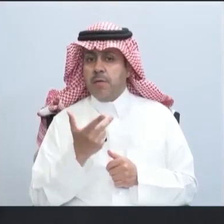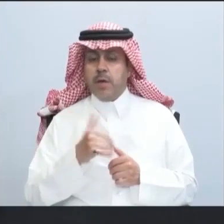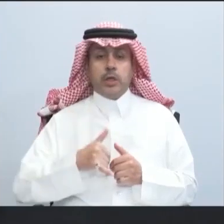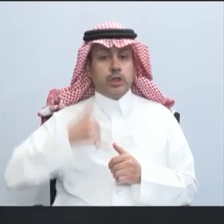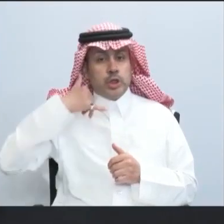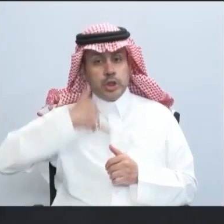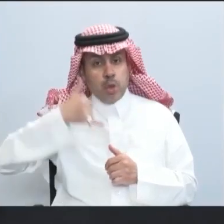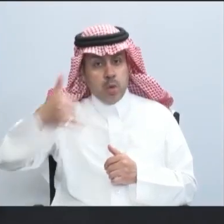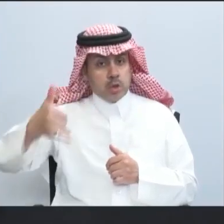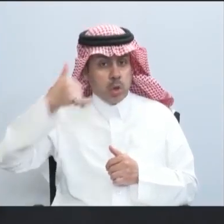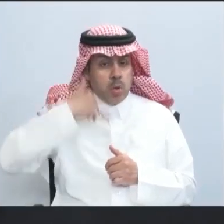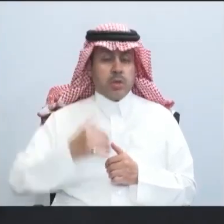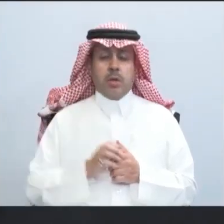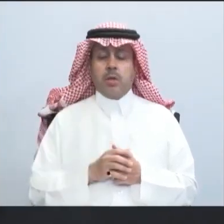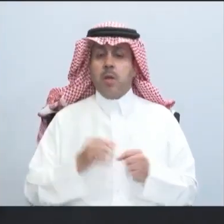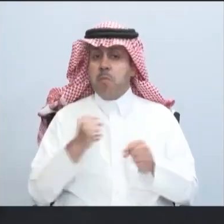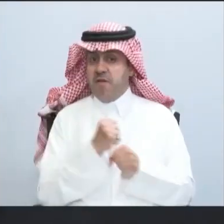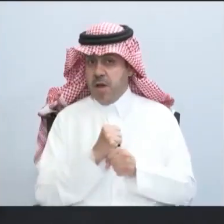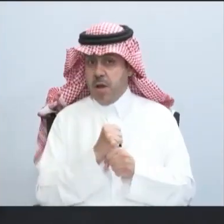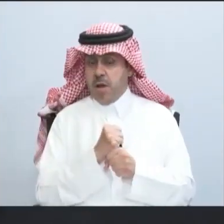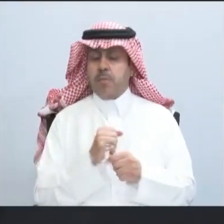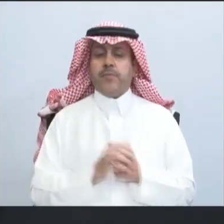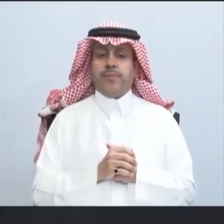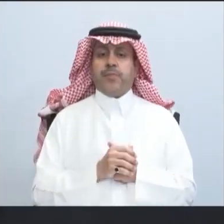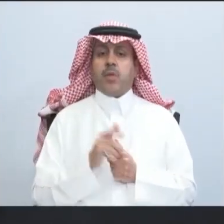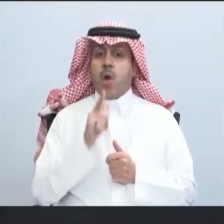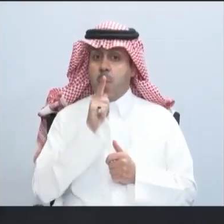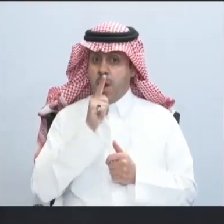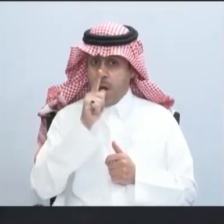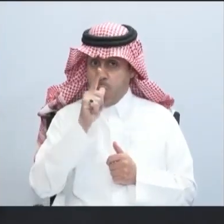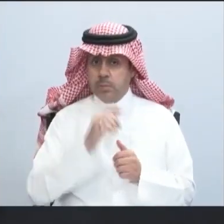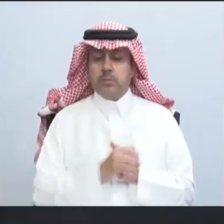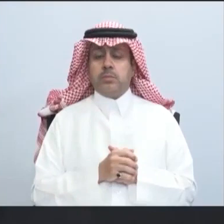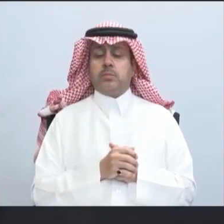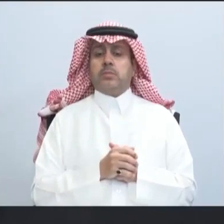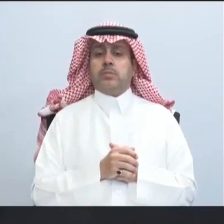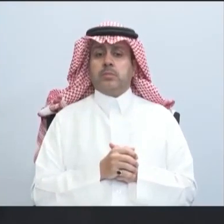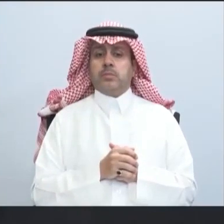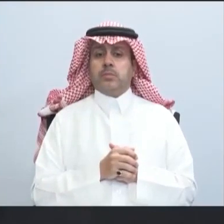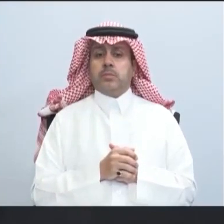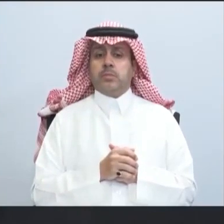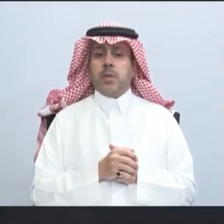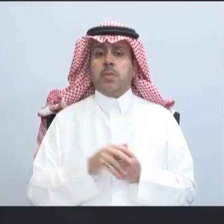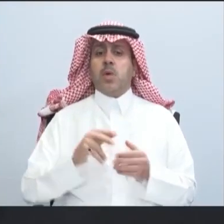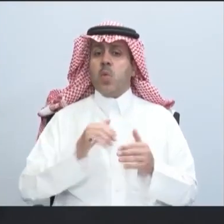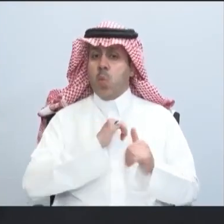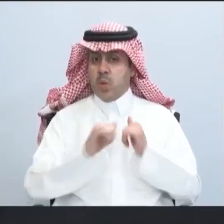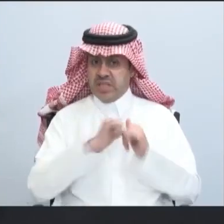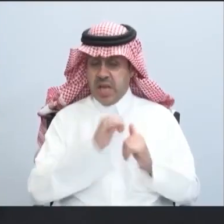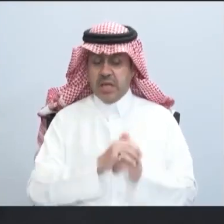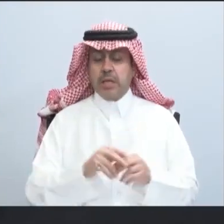التواصل سواء كان بالفعل او بالقول او بوسائل